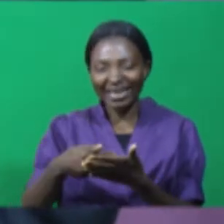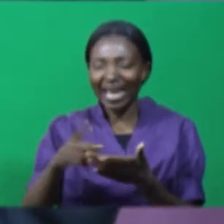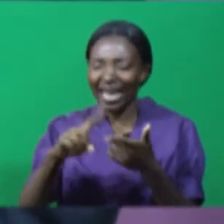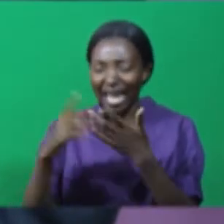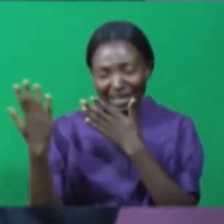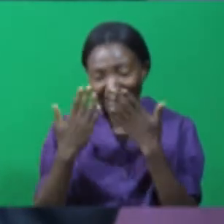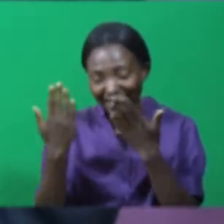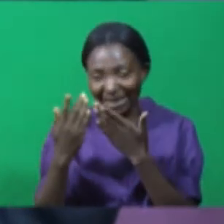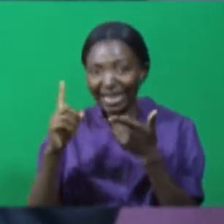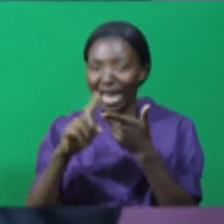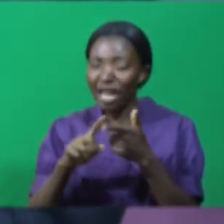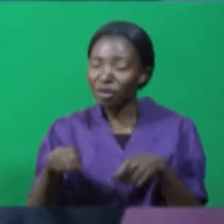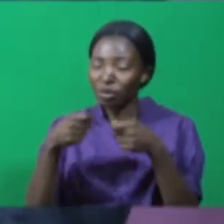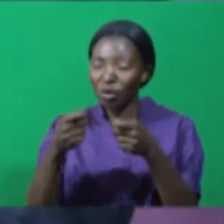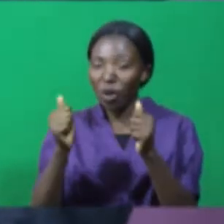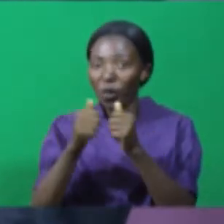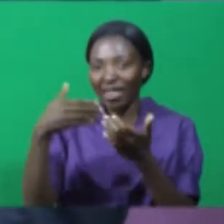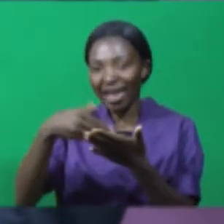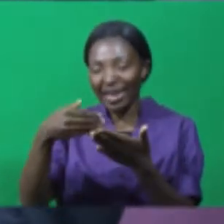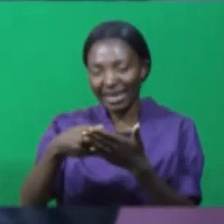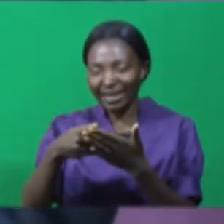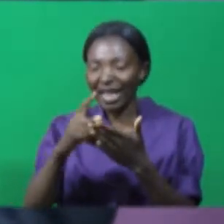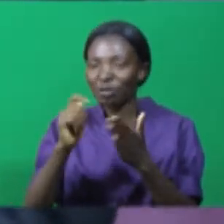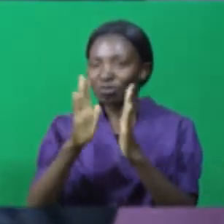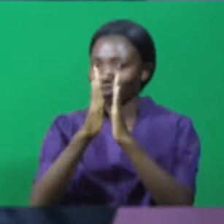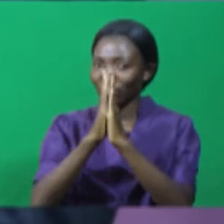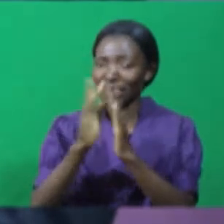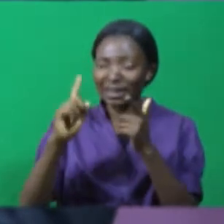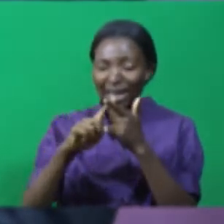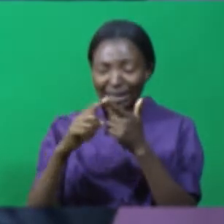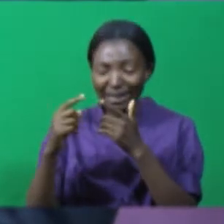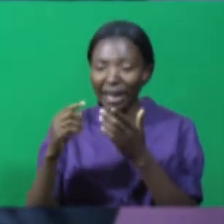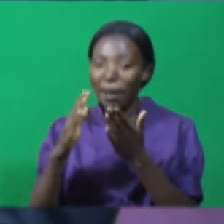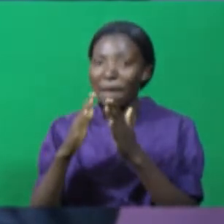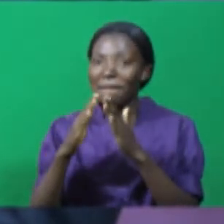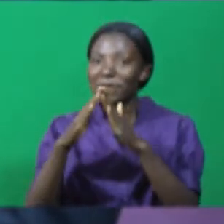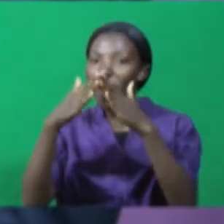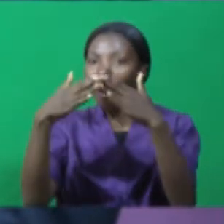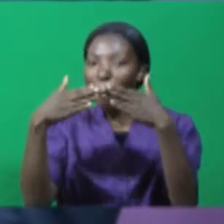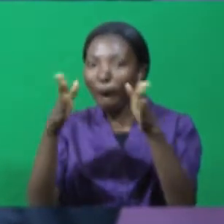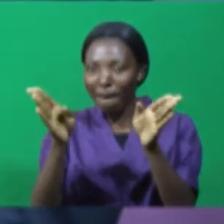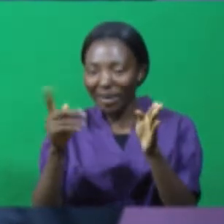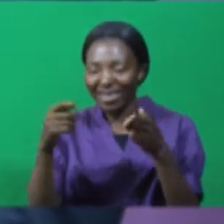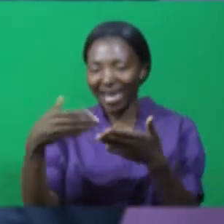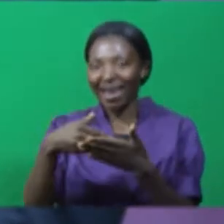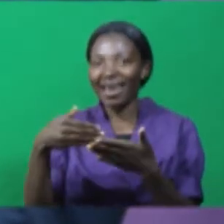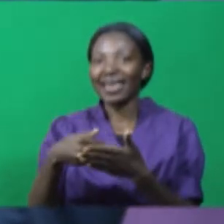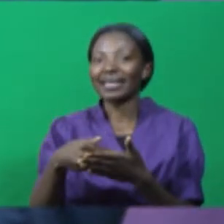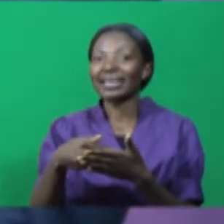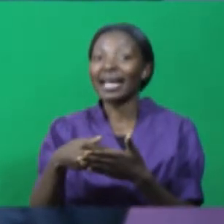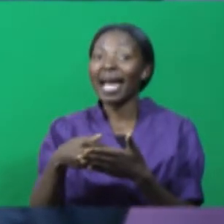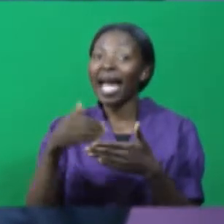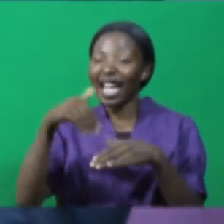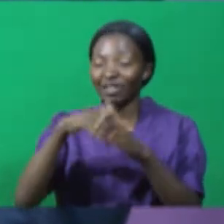kumba kwaJehovha akaipetenurira pamberi paJehovha. Verse 20. Ipapo Isaya mwanakomana waAmosi wakatuma shoko